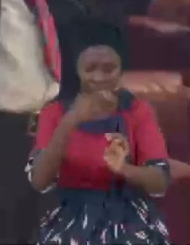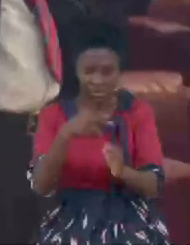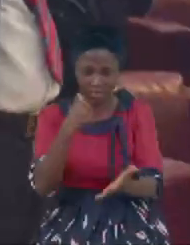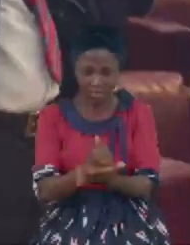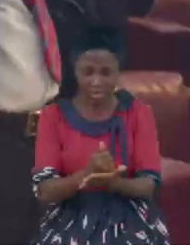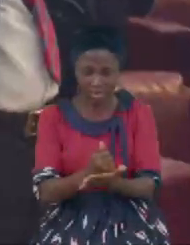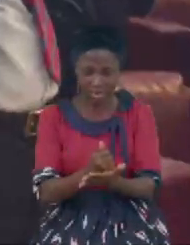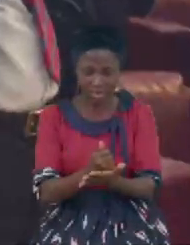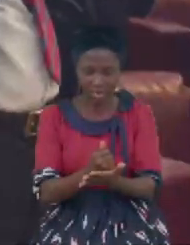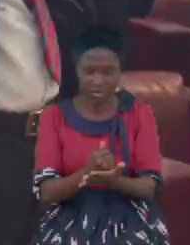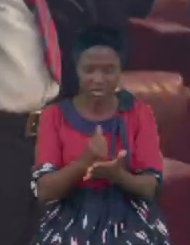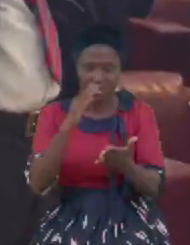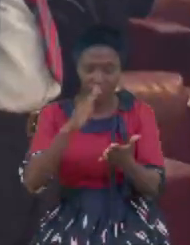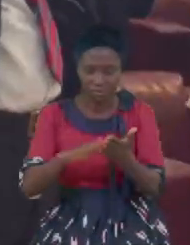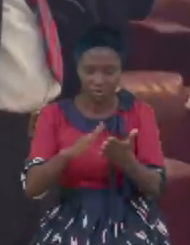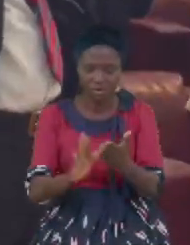Jésus-Christ.